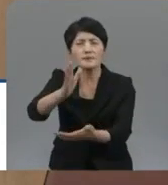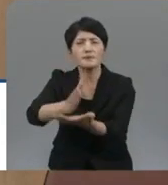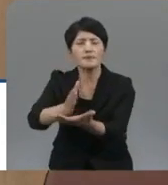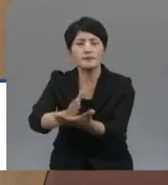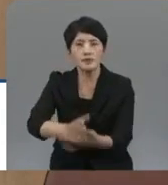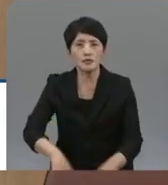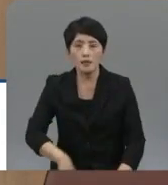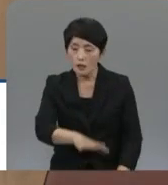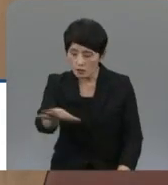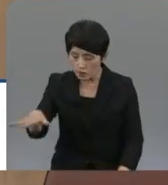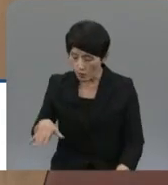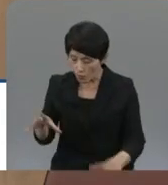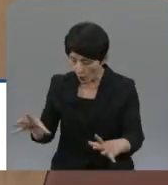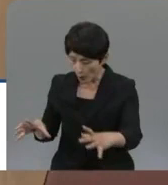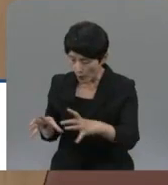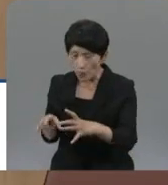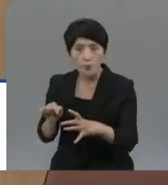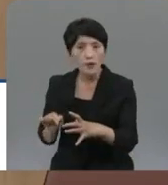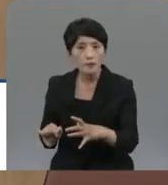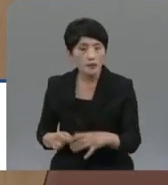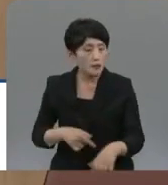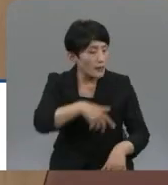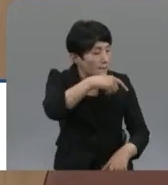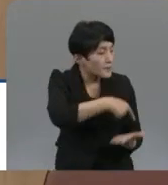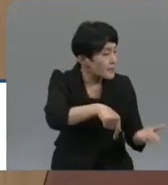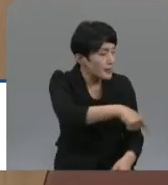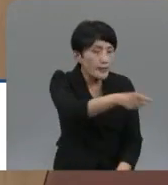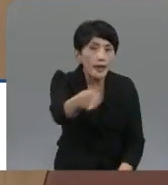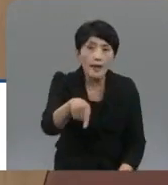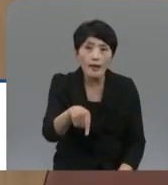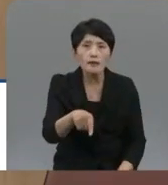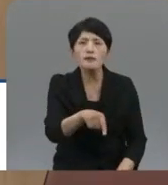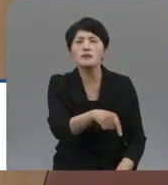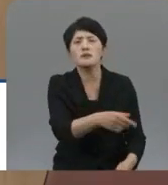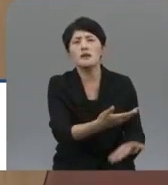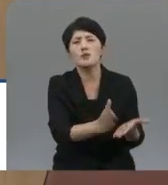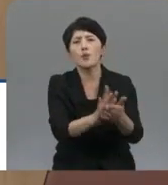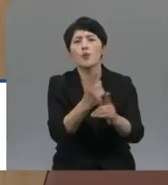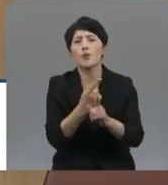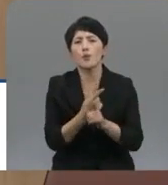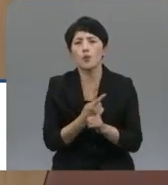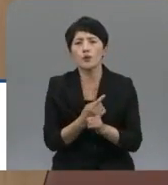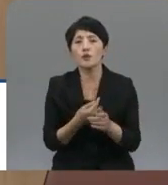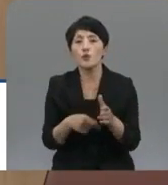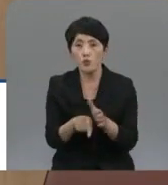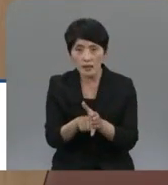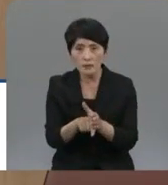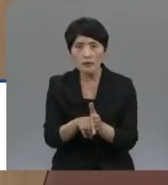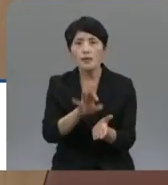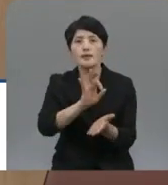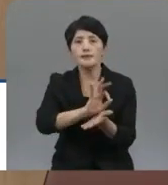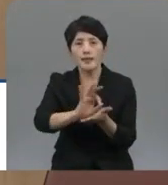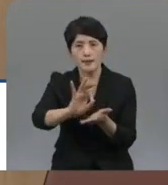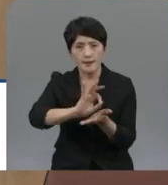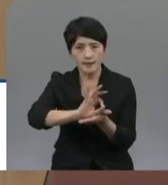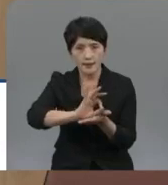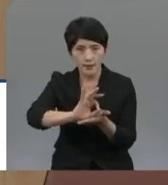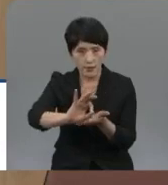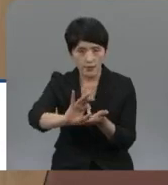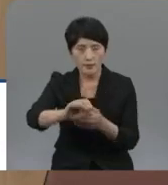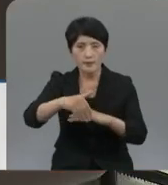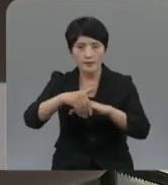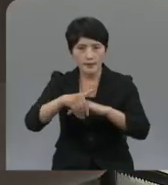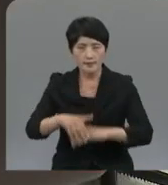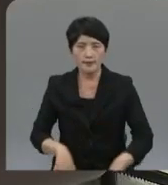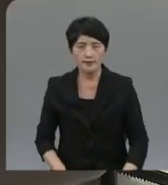hại do mưa lớn trong Kinh tế học và theo là một thảo luận giữa các công ty cạnh tranh để kiểm soát giá hoặc loại trừ các sản phẩm của một